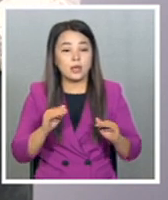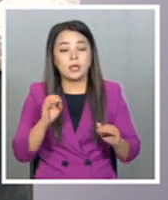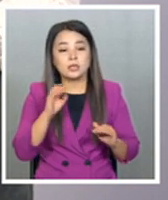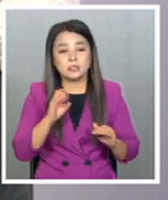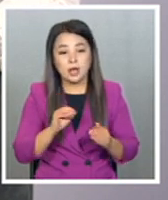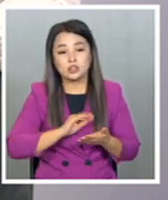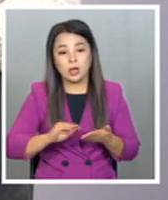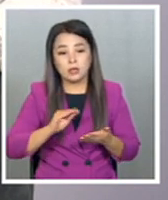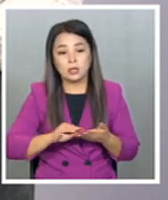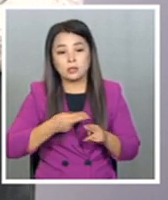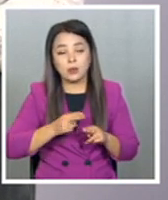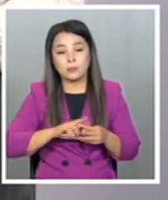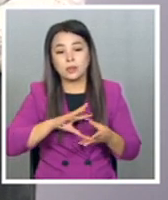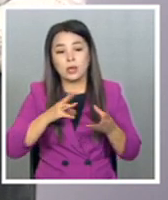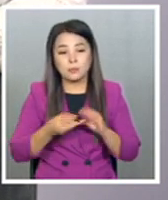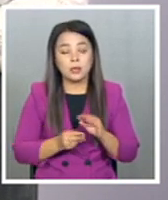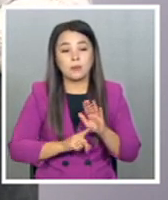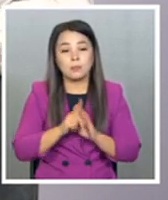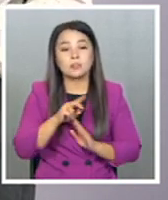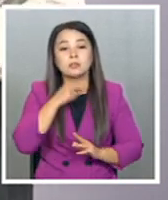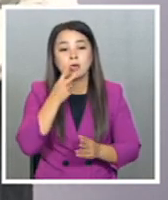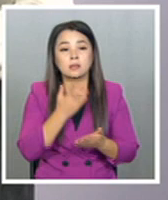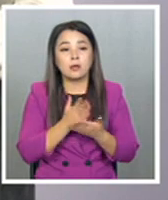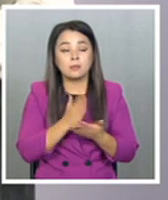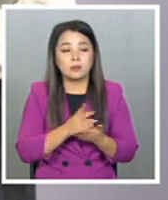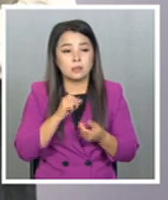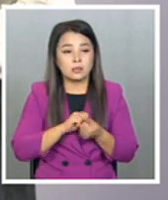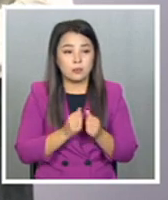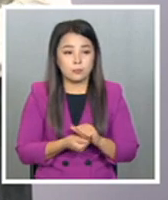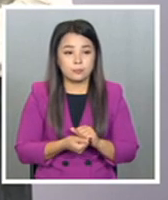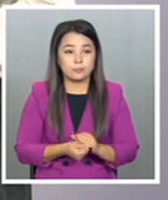жазуда мына мәліметтерді басты назарда ұстаңыздар.